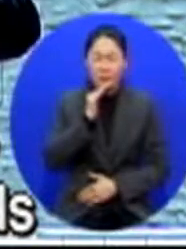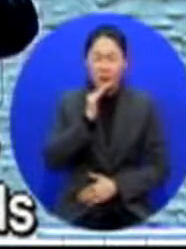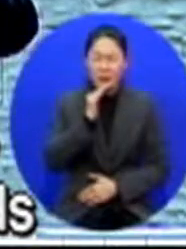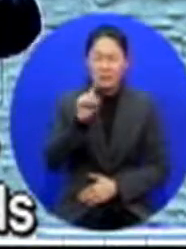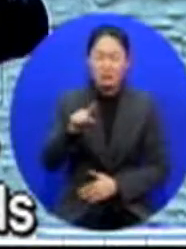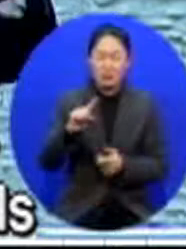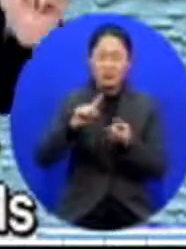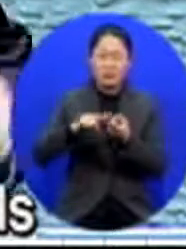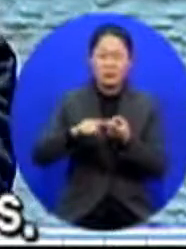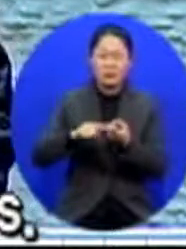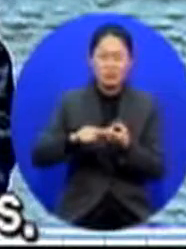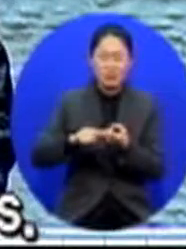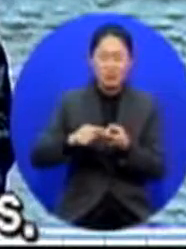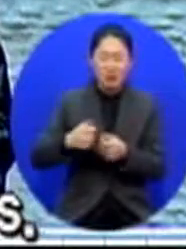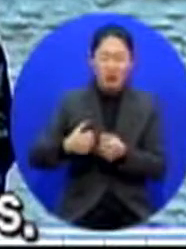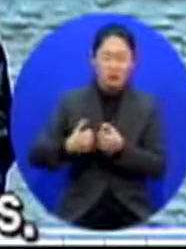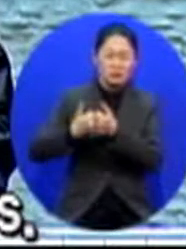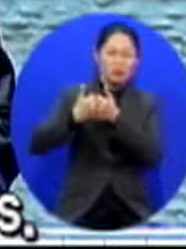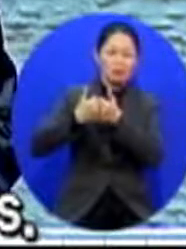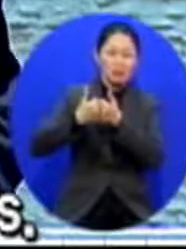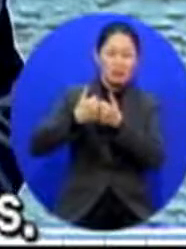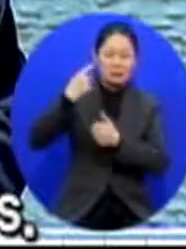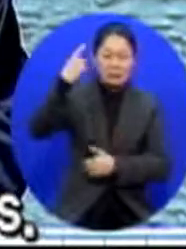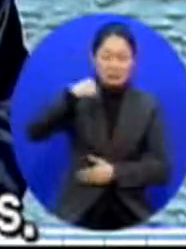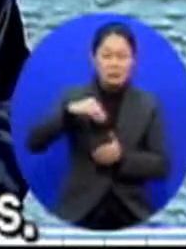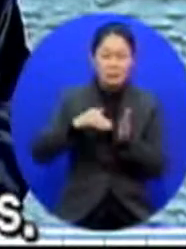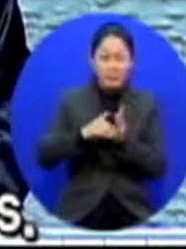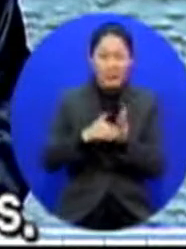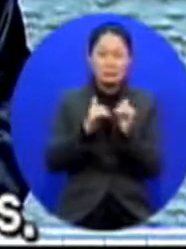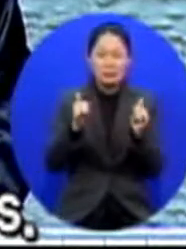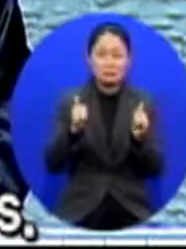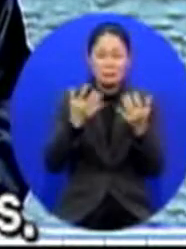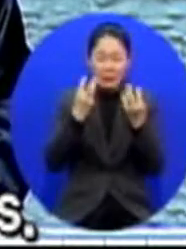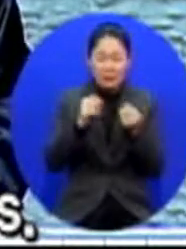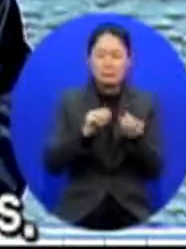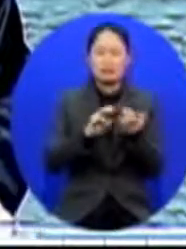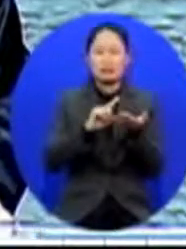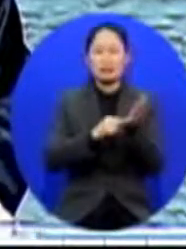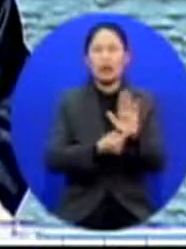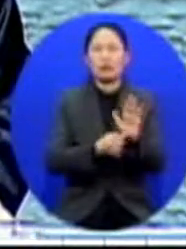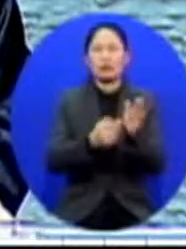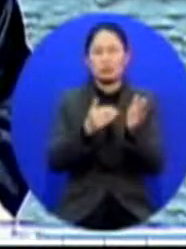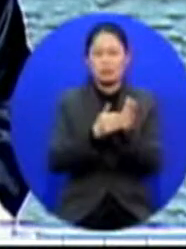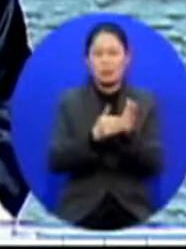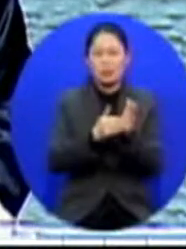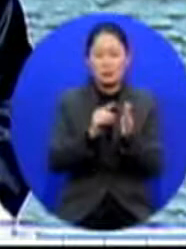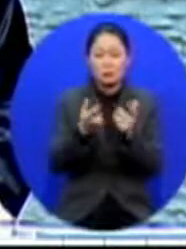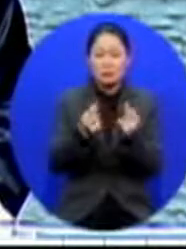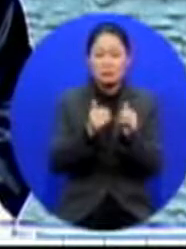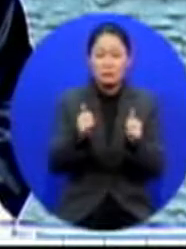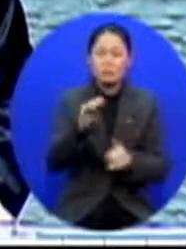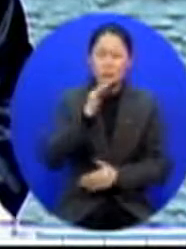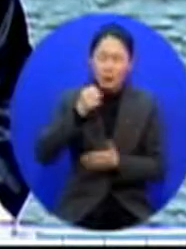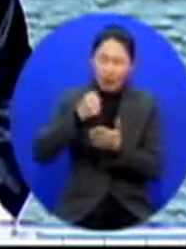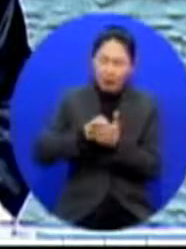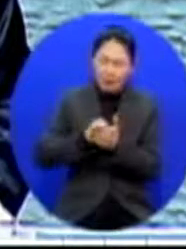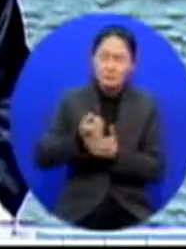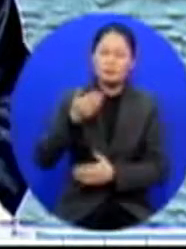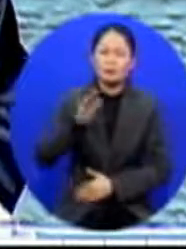사람들 성경의 맘에 나옵니다 예수님 죽이려고 했던 사람 그 사람들도 참 안타깝죠